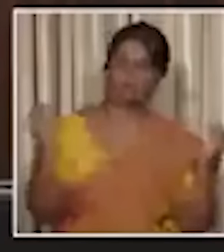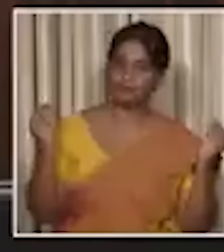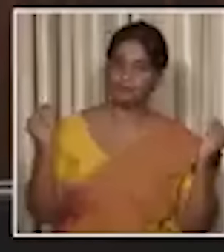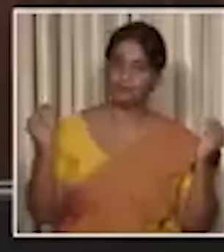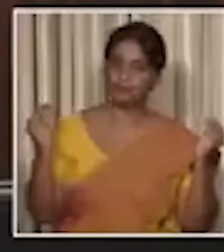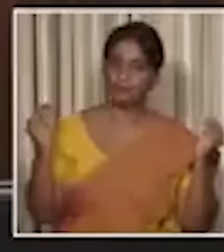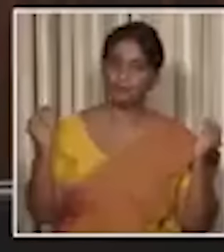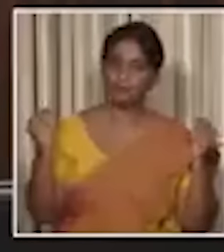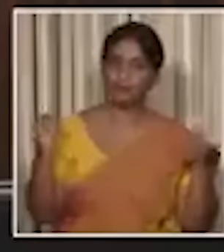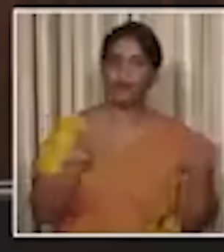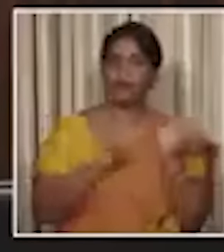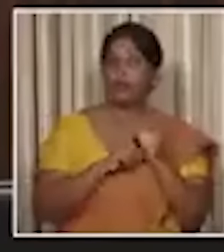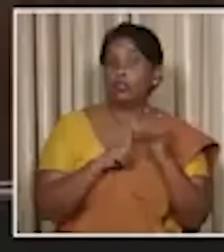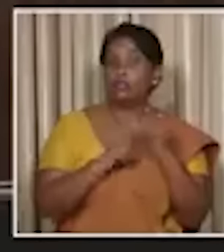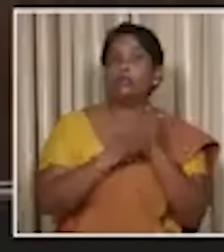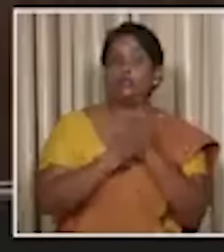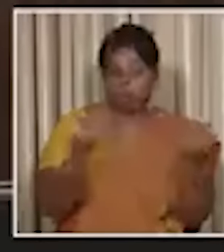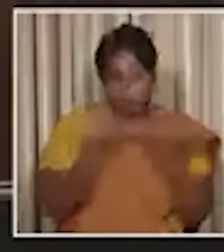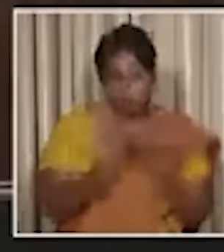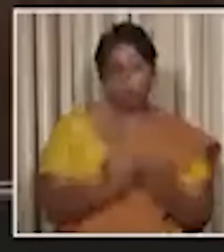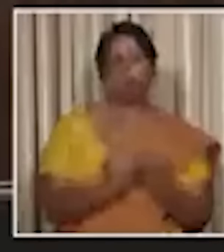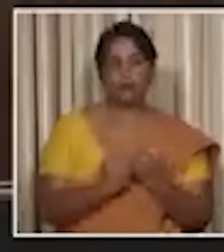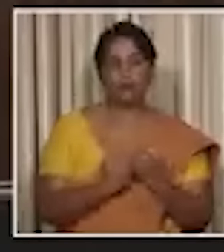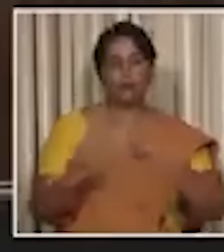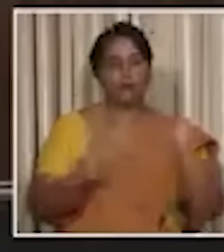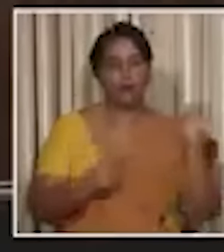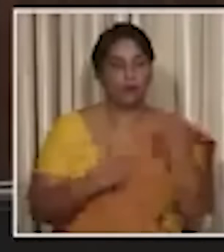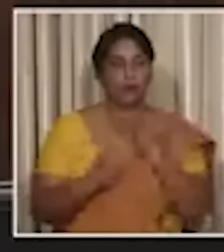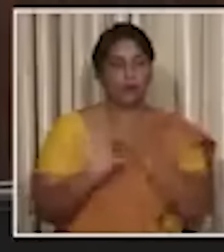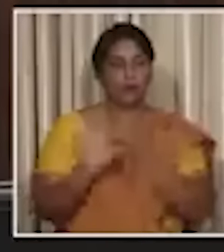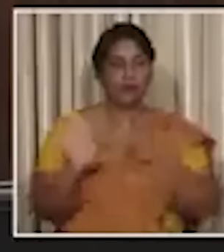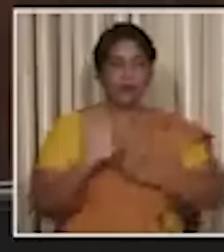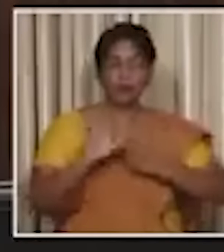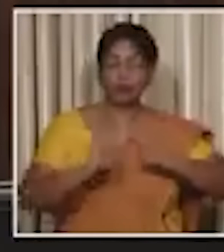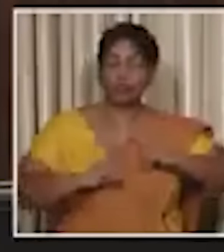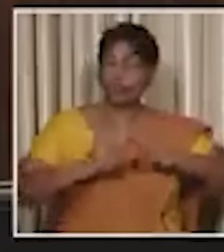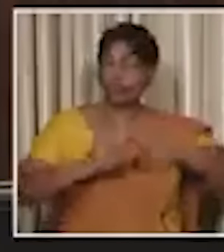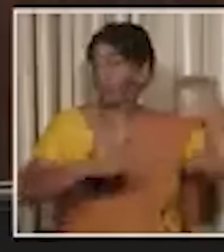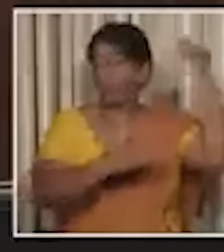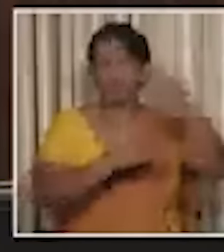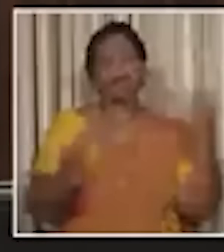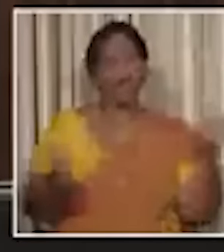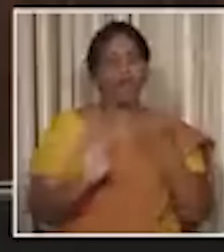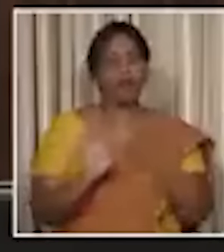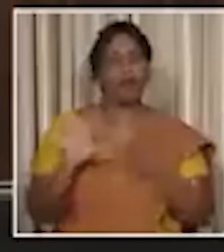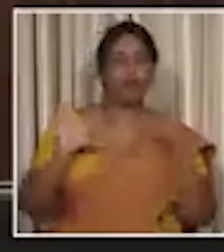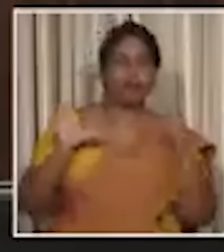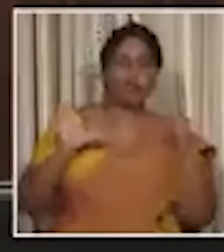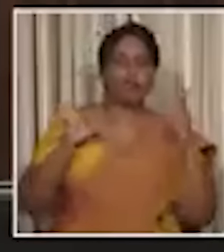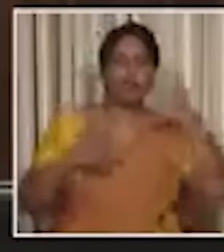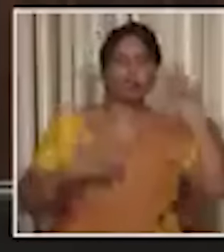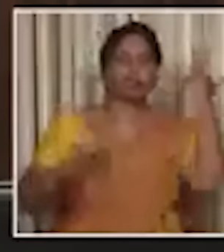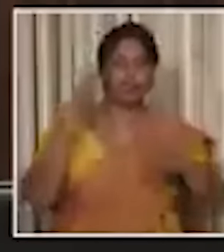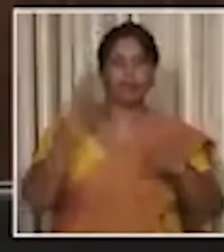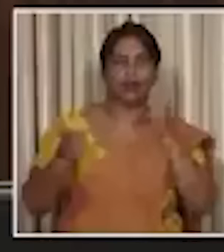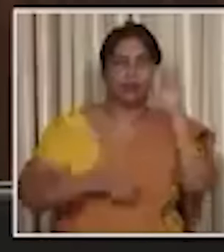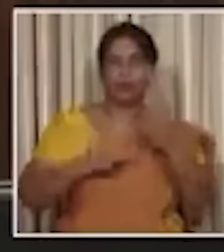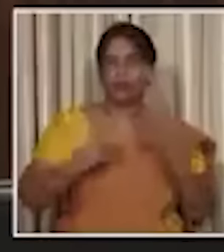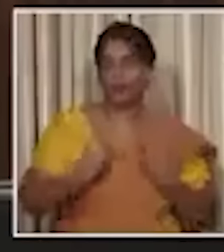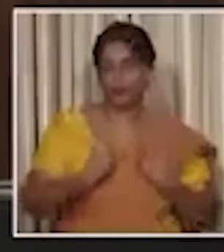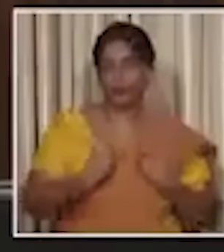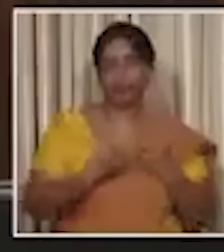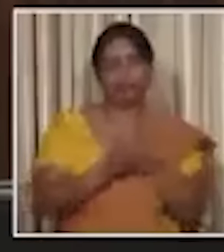மார்ச் மாதத்தில் அதை நிறைவேற்ற எதிர்பார்க்கின்றோம். இந்த வேலை திட்டத்தின் நடைமுறை ரீதியாக நடைமுறைப்படுத்துகின்ற ஒரு வேலை திட்டத்தை வரவு செலவு திட்டத்தில்